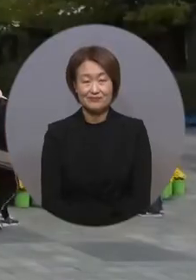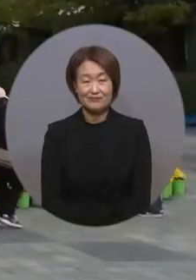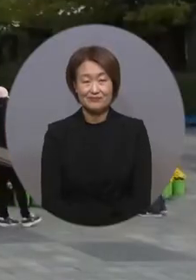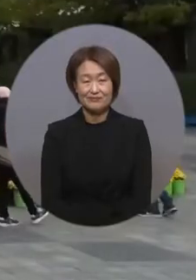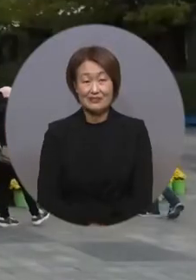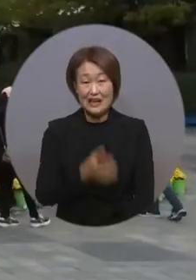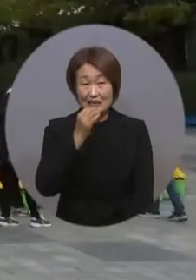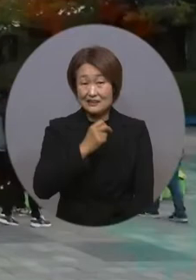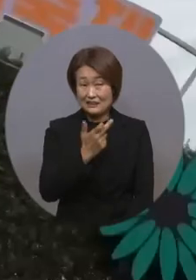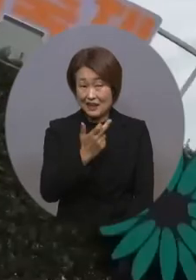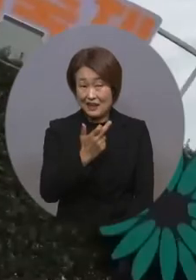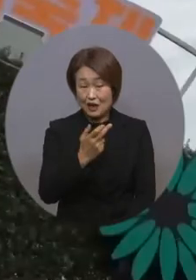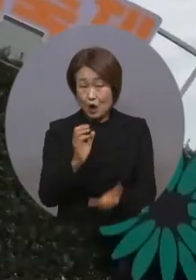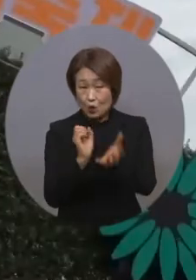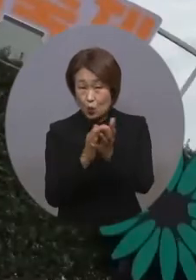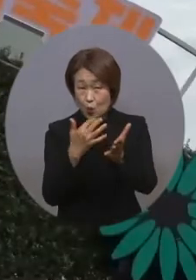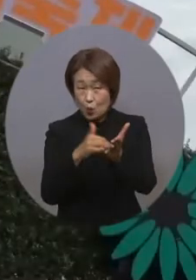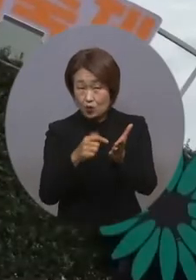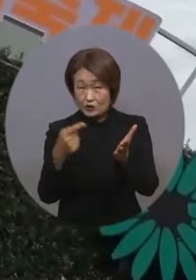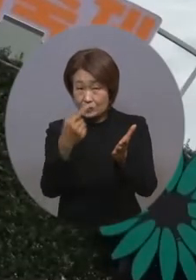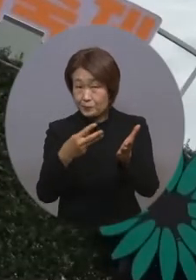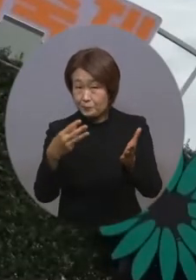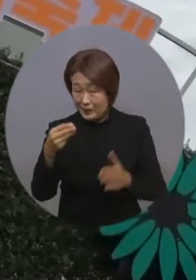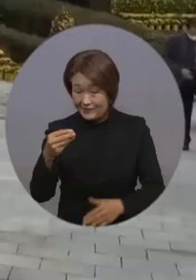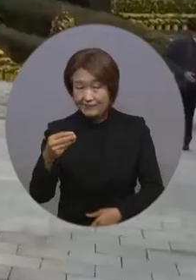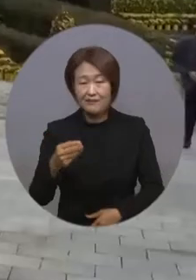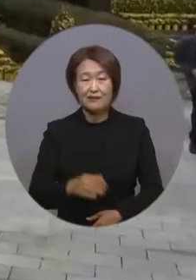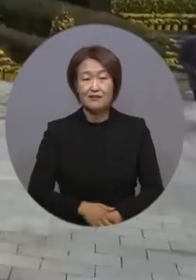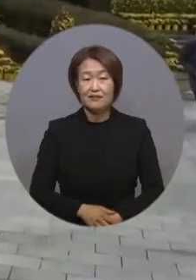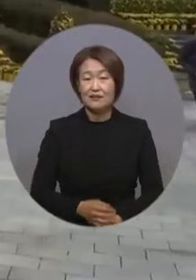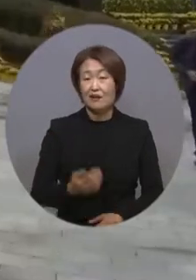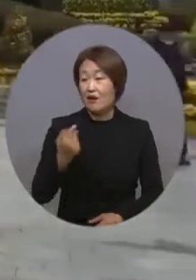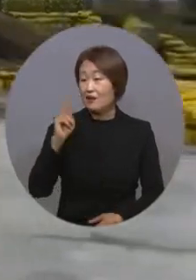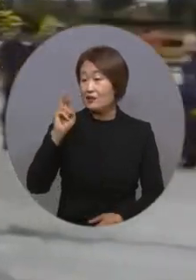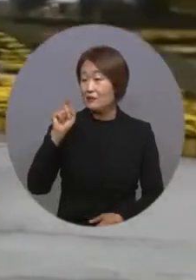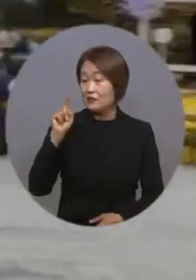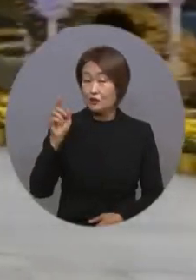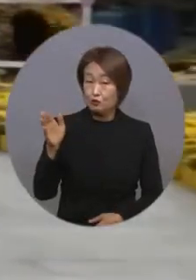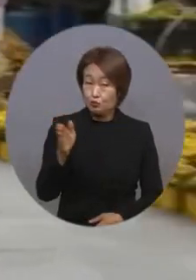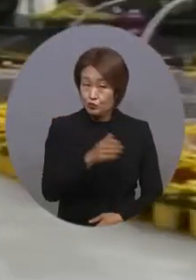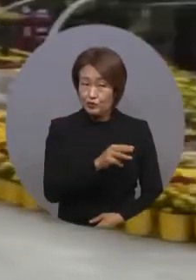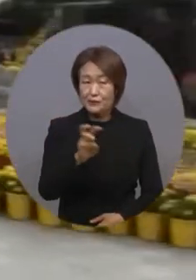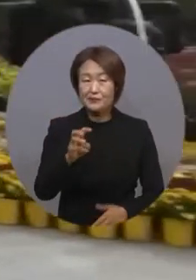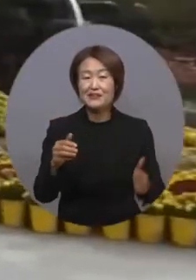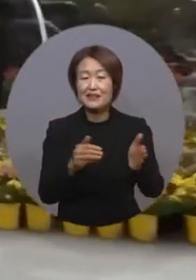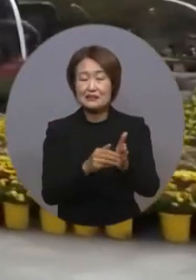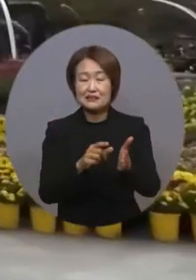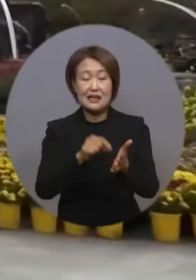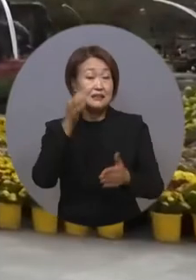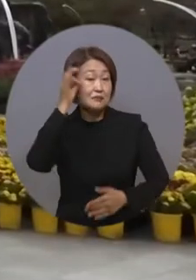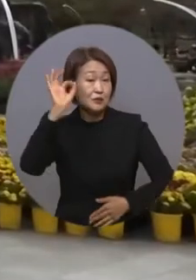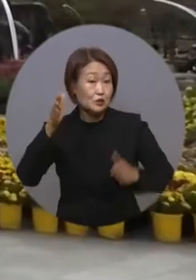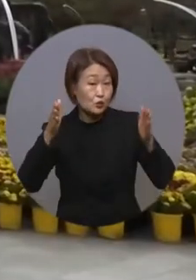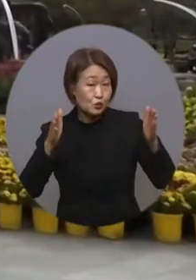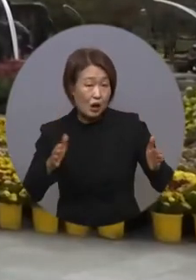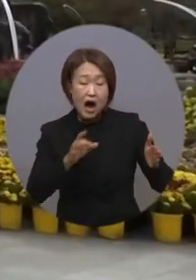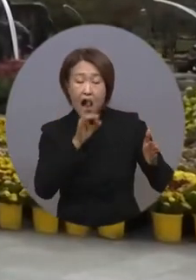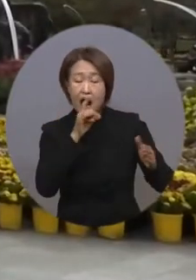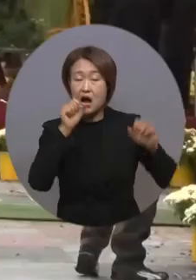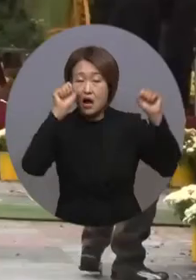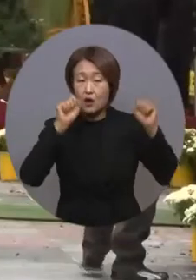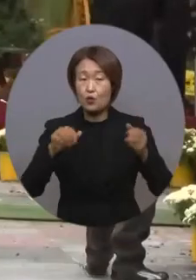익산 천만송이 국화축제를 지난 21일부터 오는 30일까지 10일간 중앙체육공원에서